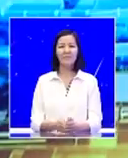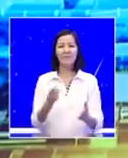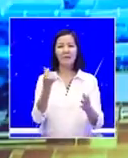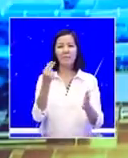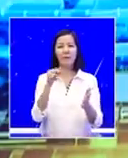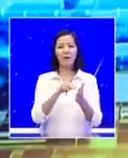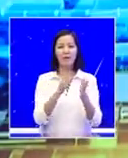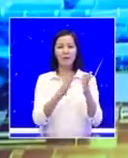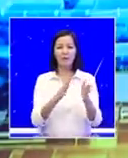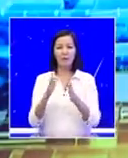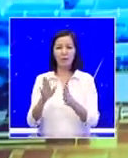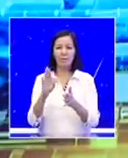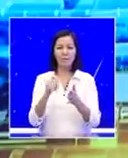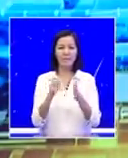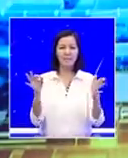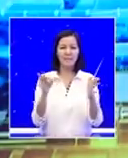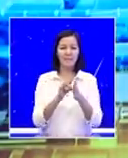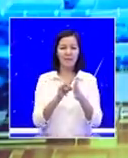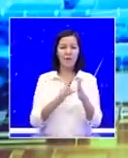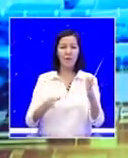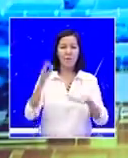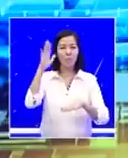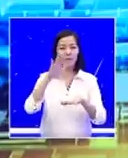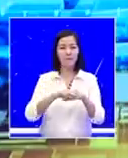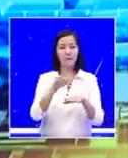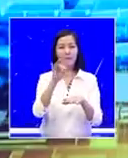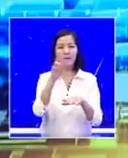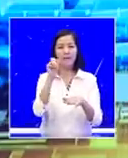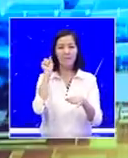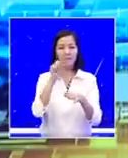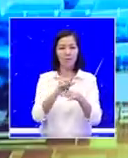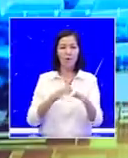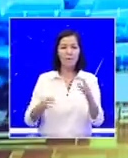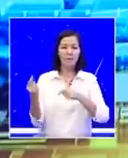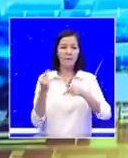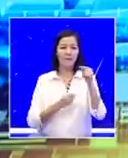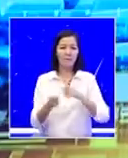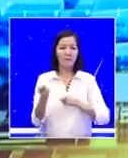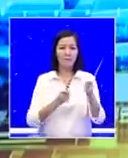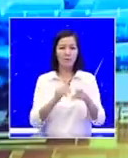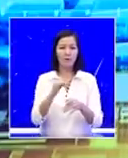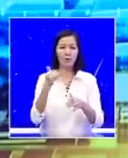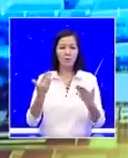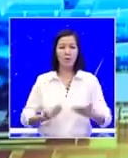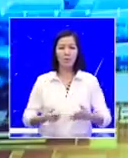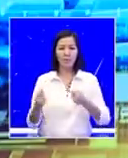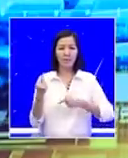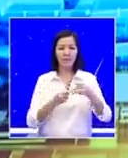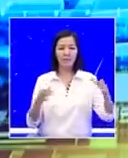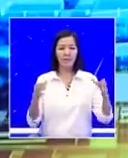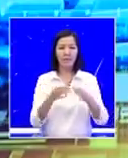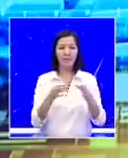Бағаны тұрақты ұстау басты мақсат. Аймақ басшысы Амандық Баталовтың тапсырмасымен облыстық кәсіпкерлік басқармасы мен Жетісу әлеуметтік